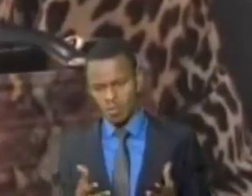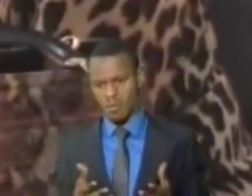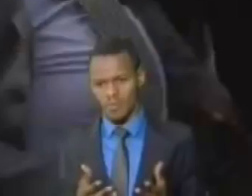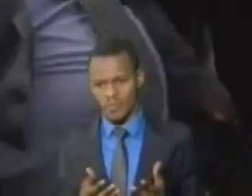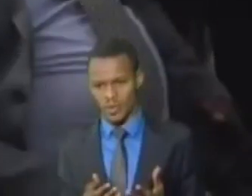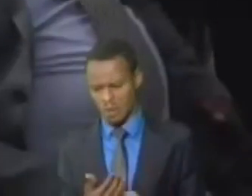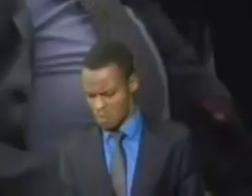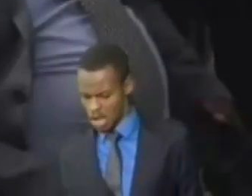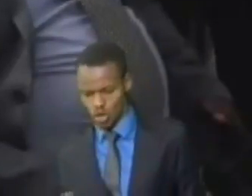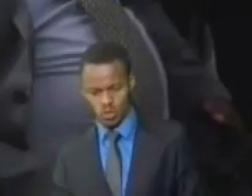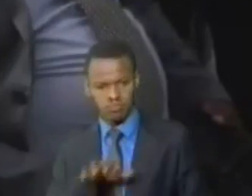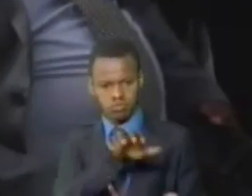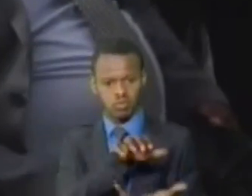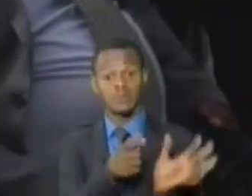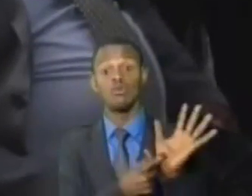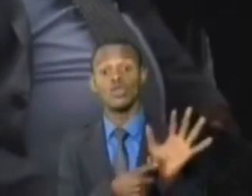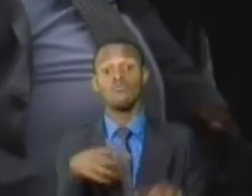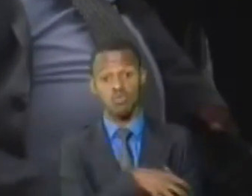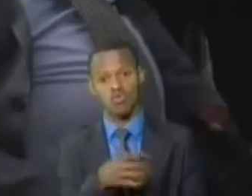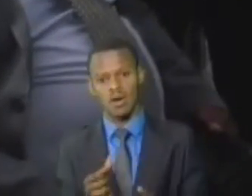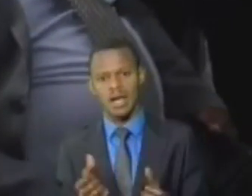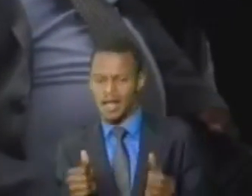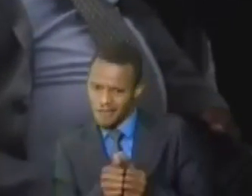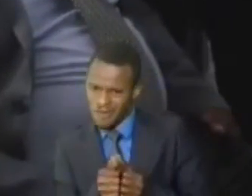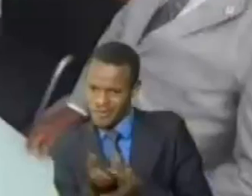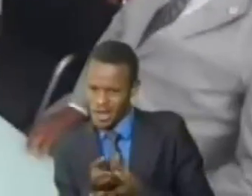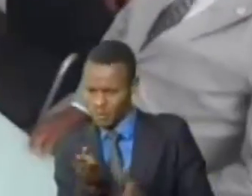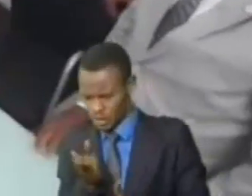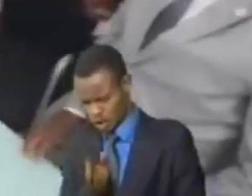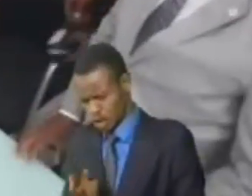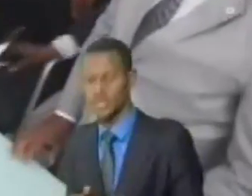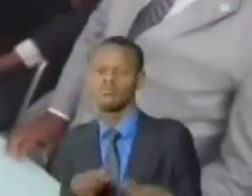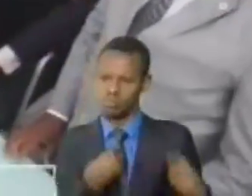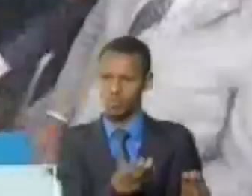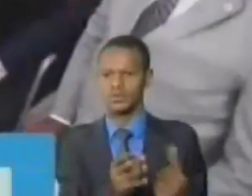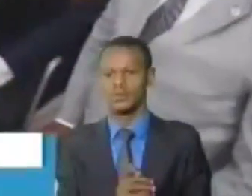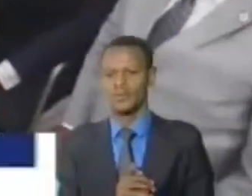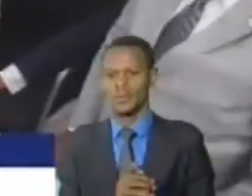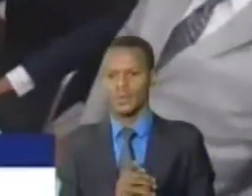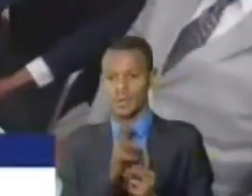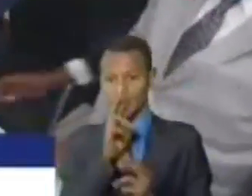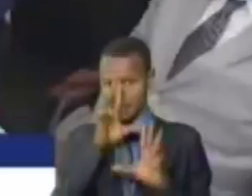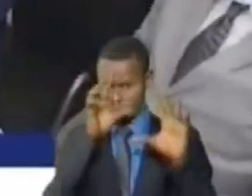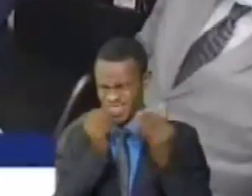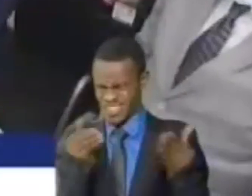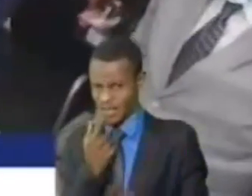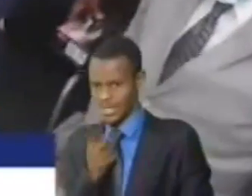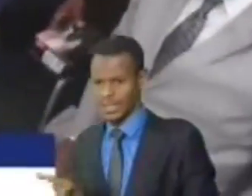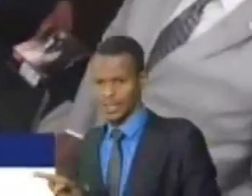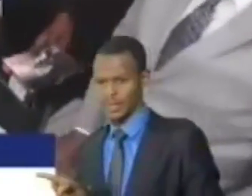devoirs républicains et les devoirs républicains sont sacrés. C'est un peuple de nos